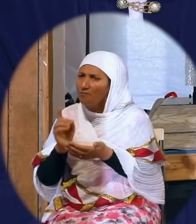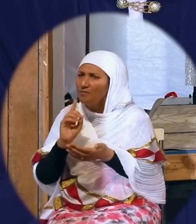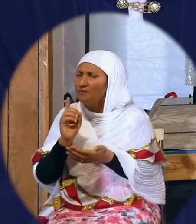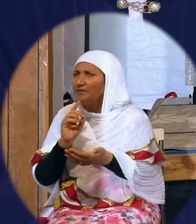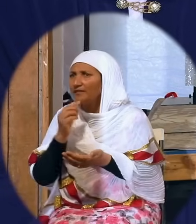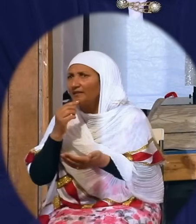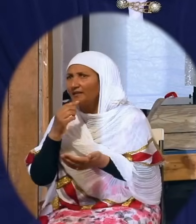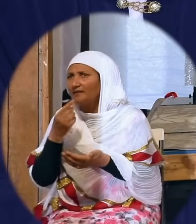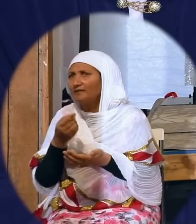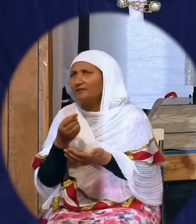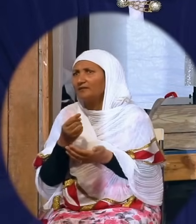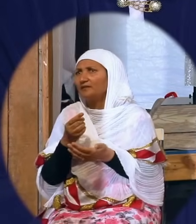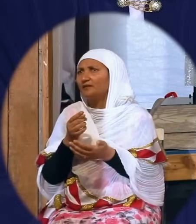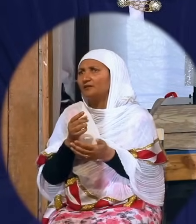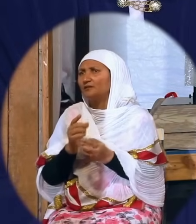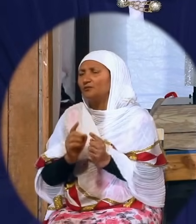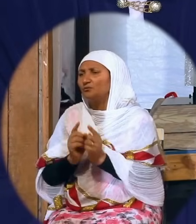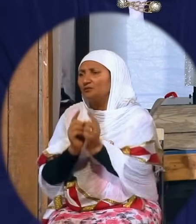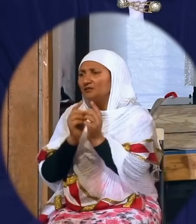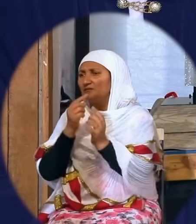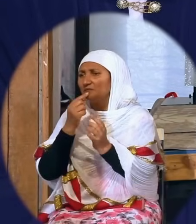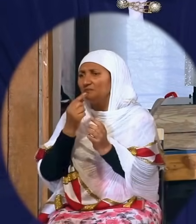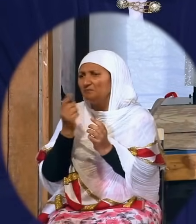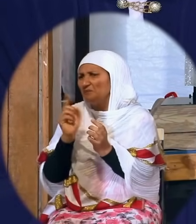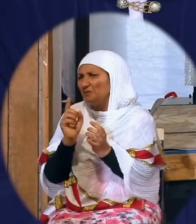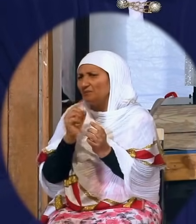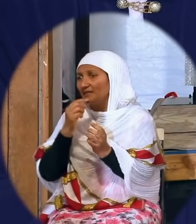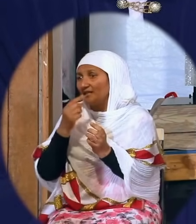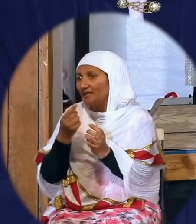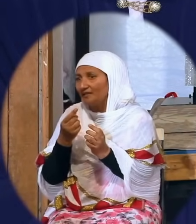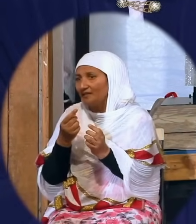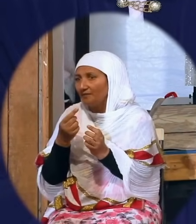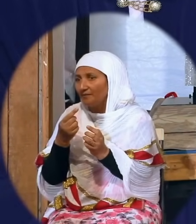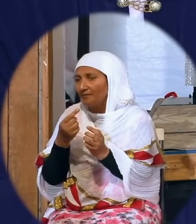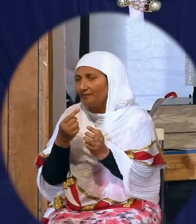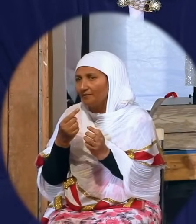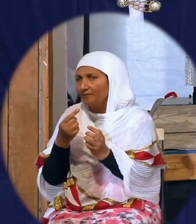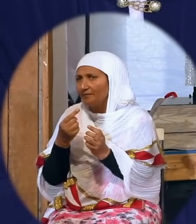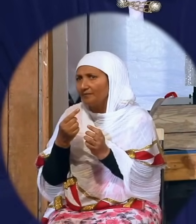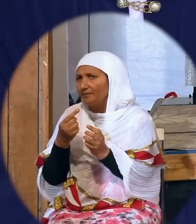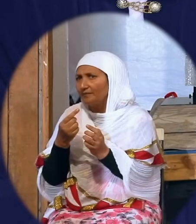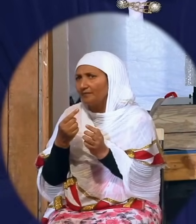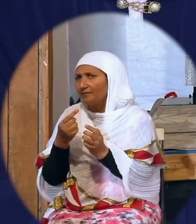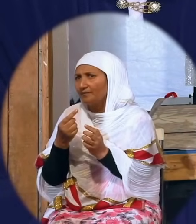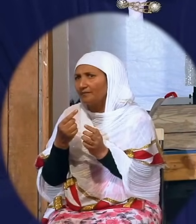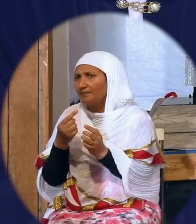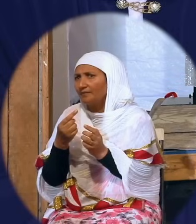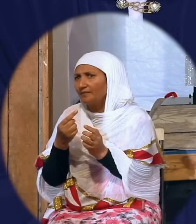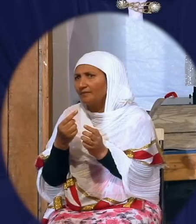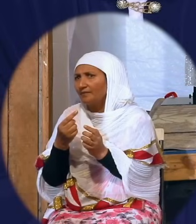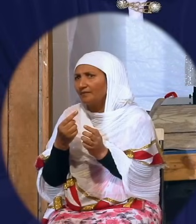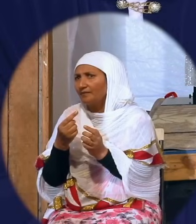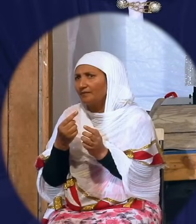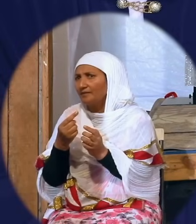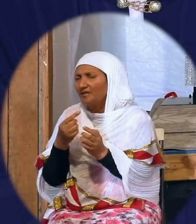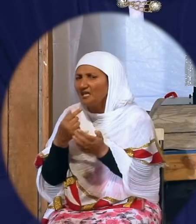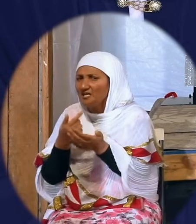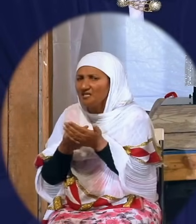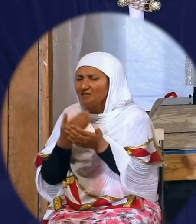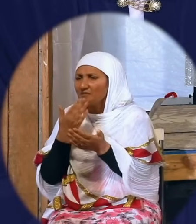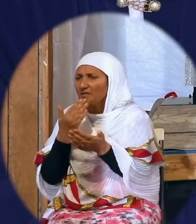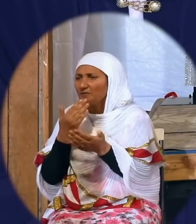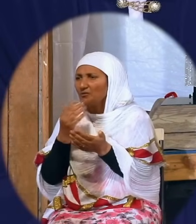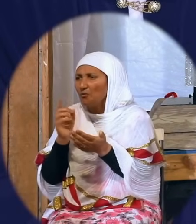ይላል? ግብረ ስጋ ምን ይላል እንትን ምን ይላል ምን አይነት ነው ይሄን ብጠጣው ይሄ እጹንም ብቀምሰው ምን ይላል